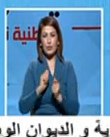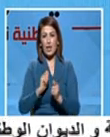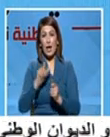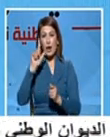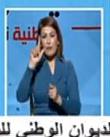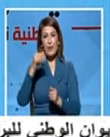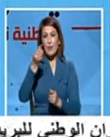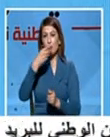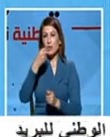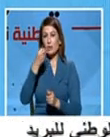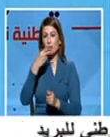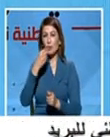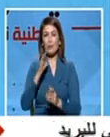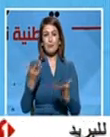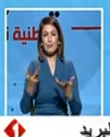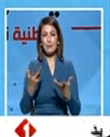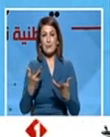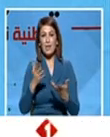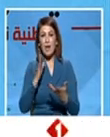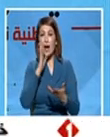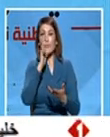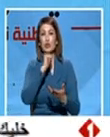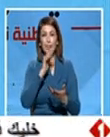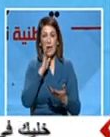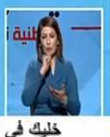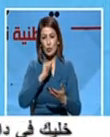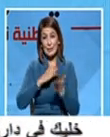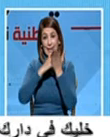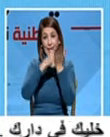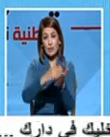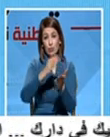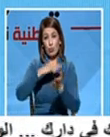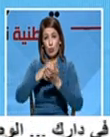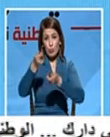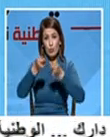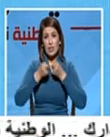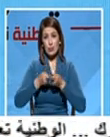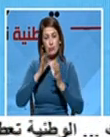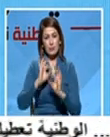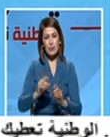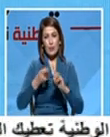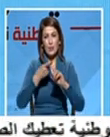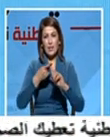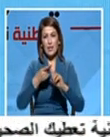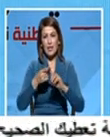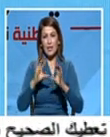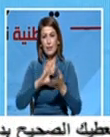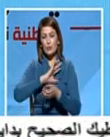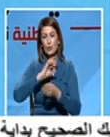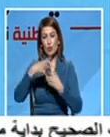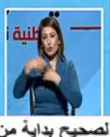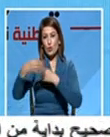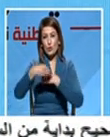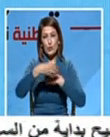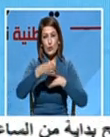مسؤوليه والمسؤوليه هذه فما ناريتي ديكري مش يخرج حاضر اون ايت ان تران دو لو فيناليزي مش يخرج باش نجم